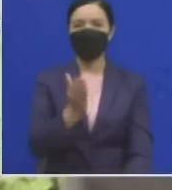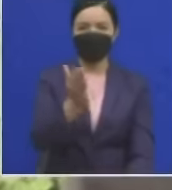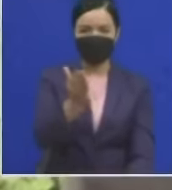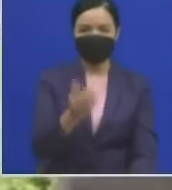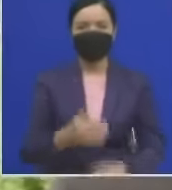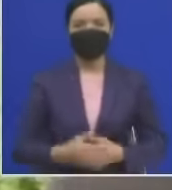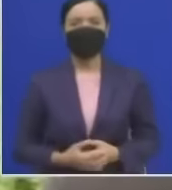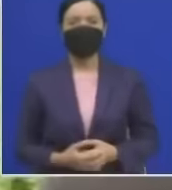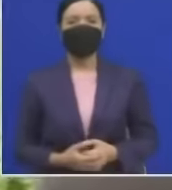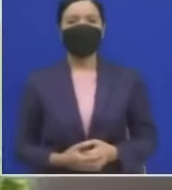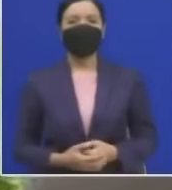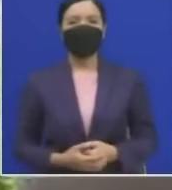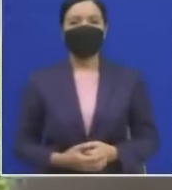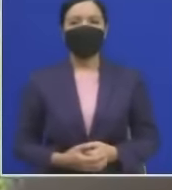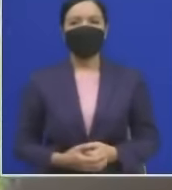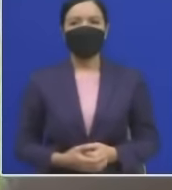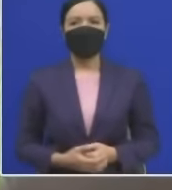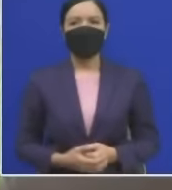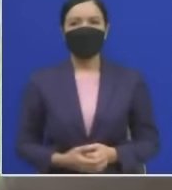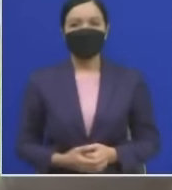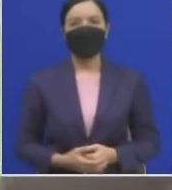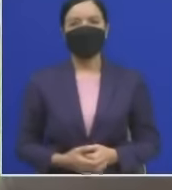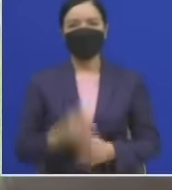ะฮะ